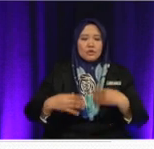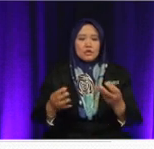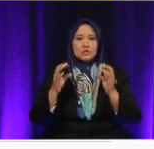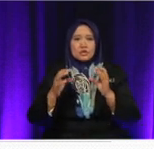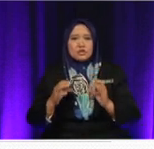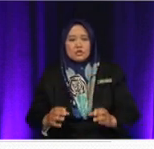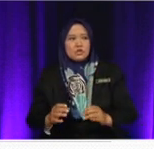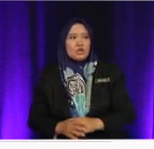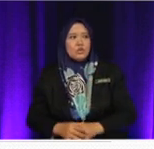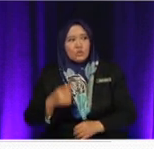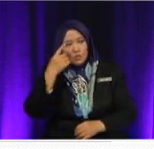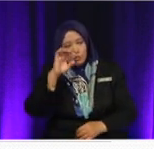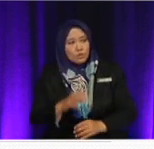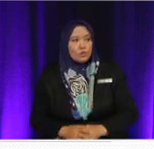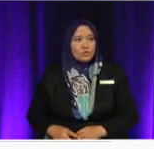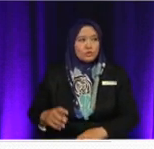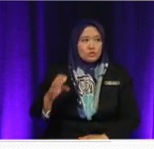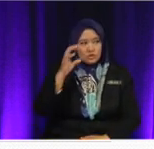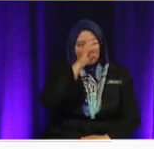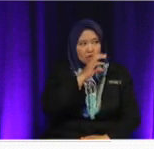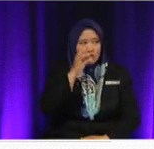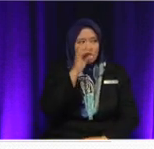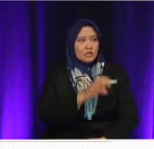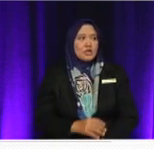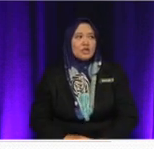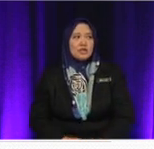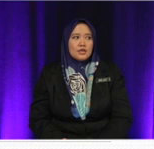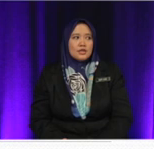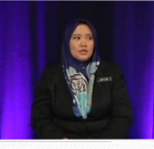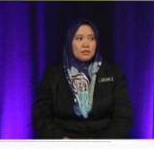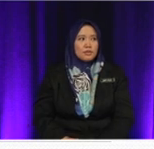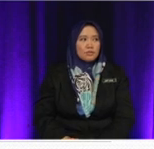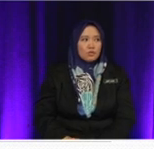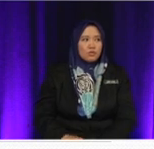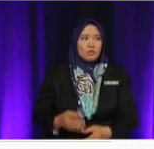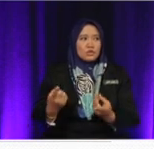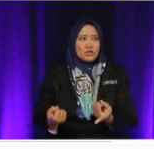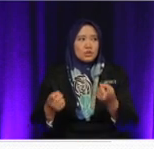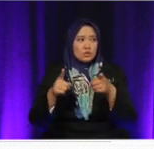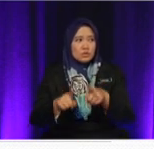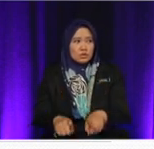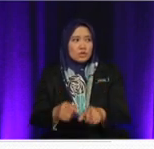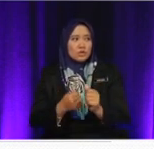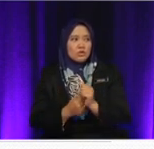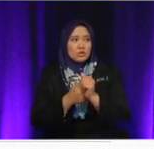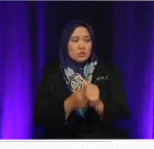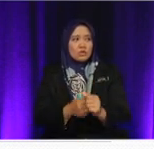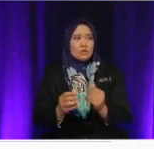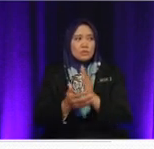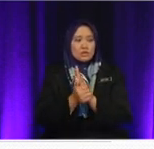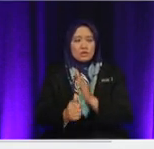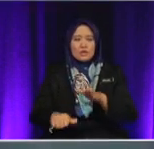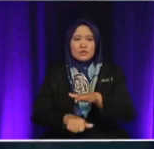aplikasi analisis dan justifikasi dalam satu situasi berkaitan kemahiran asas